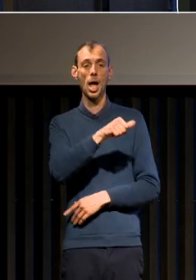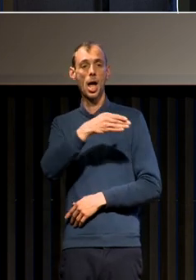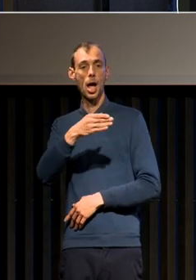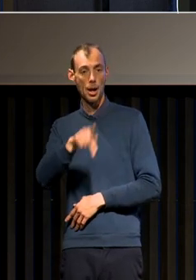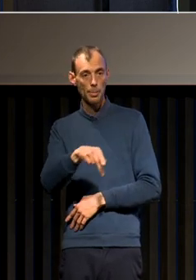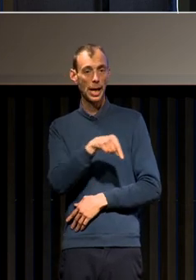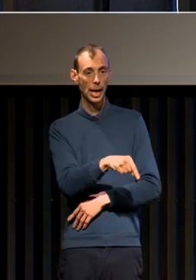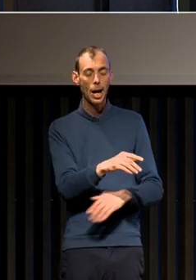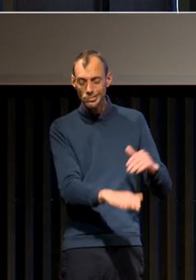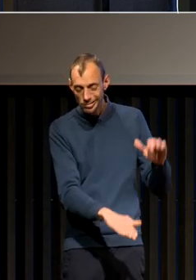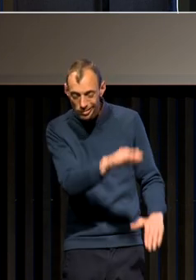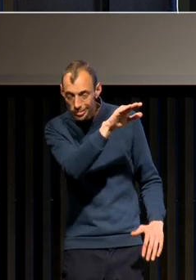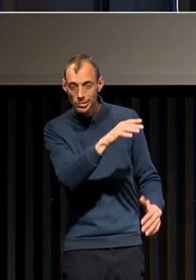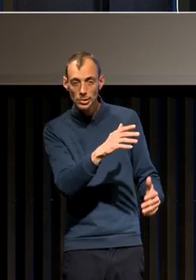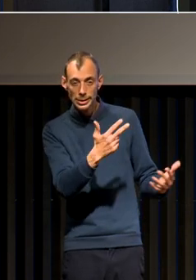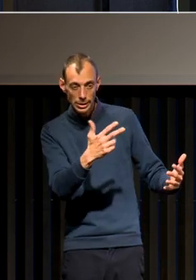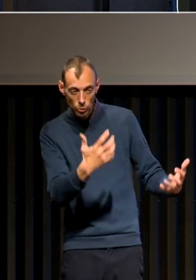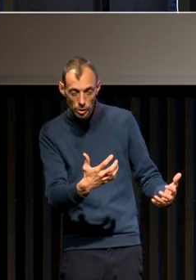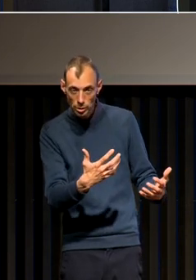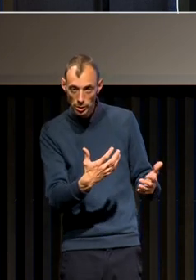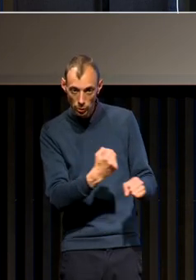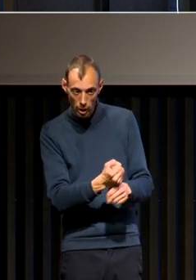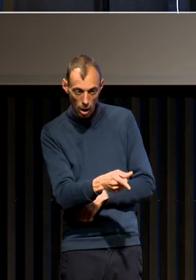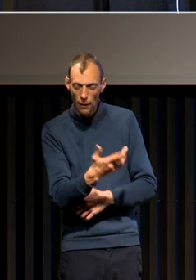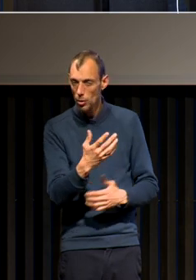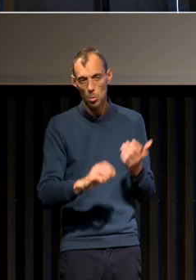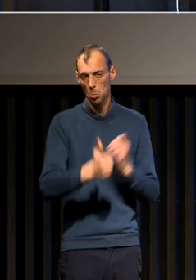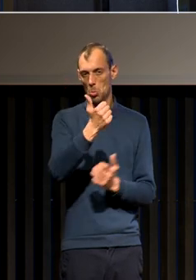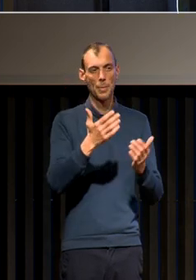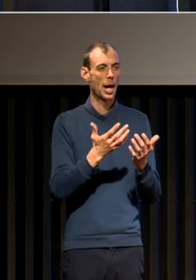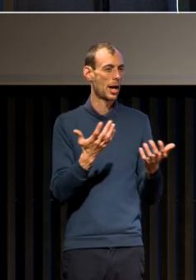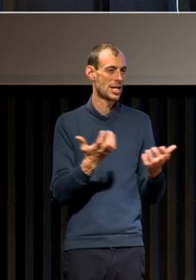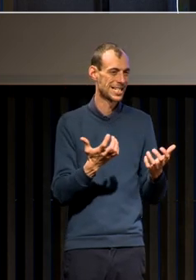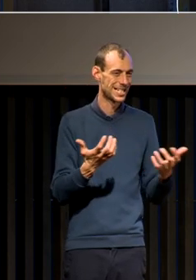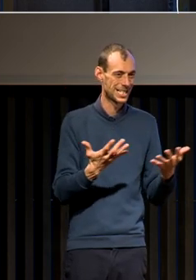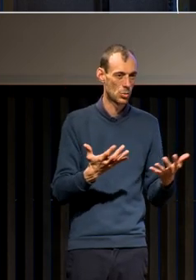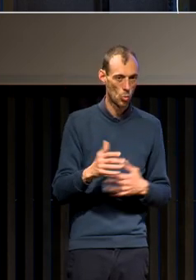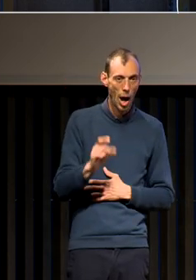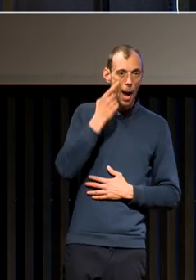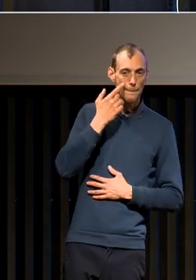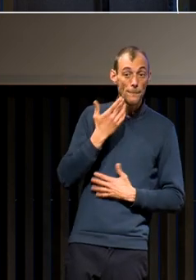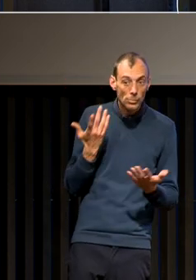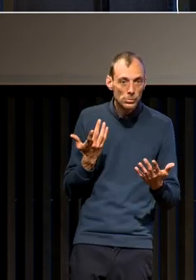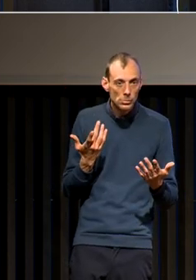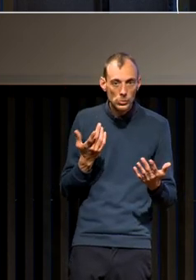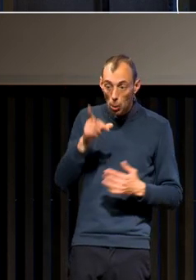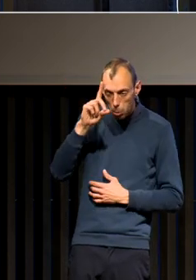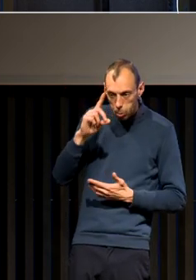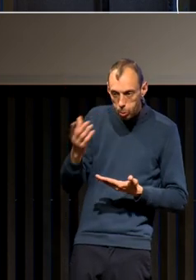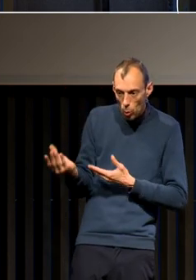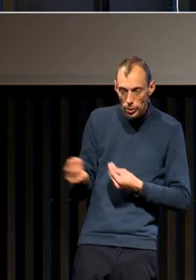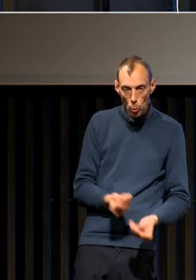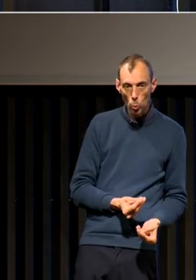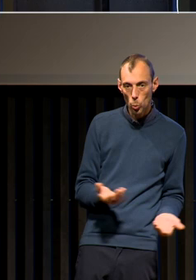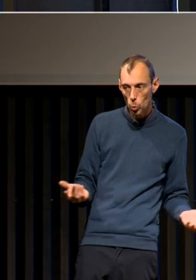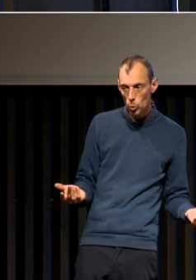la motivation du donneur. Et donc, cette lettre est primordiale pour les enfants. Donc, bon, je ne dis pas qu'il va y